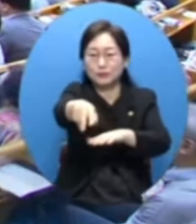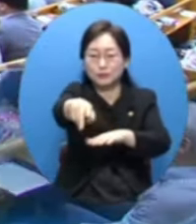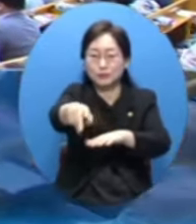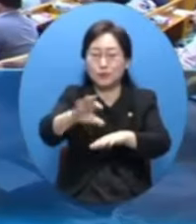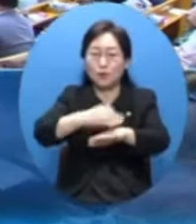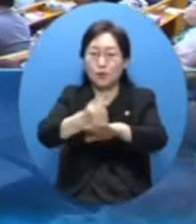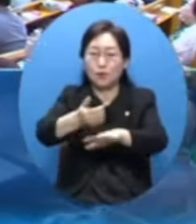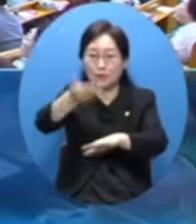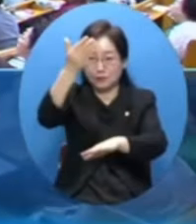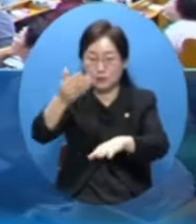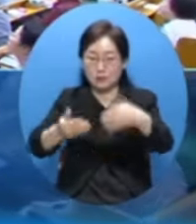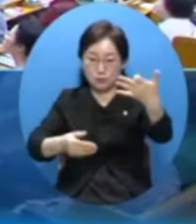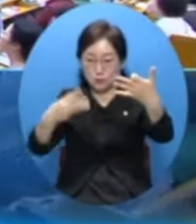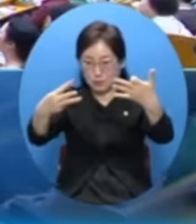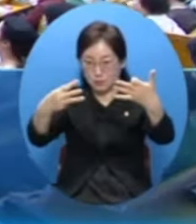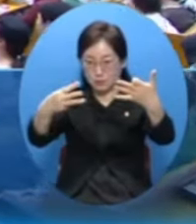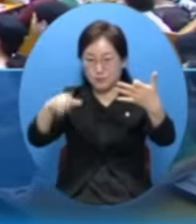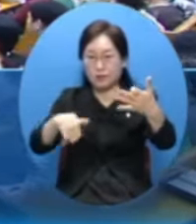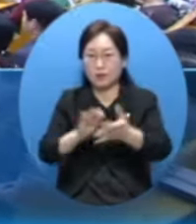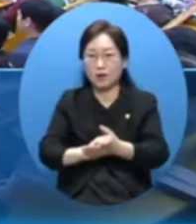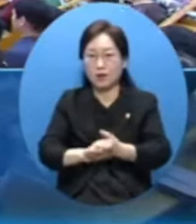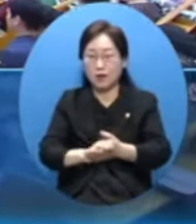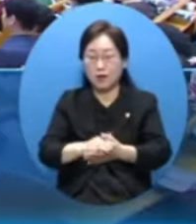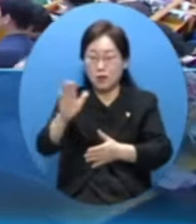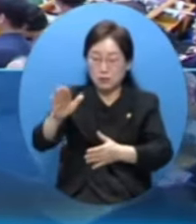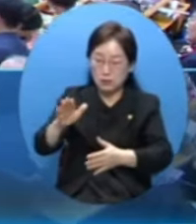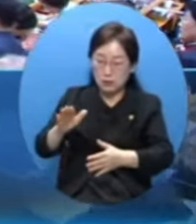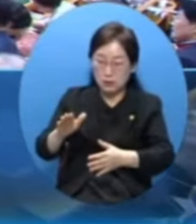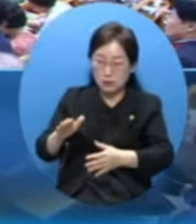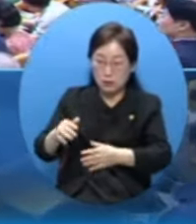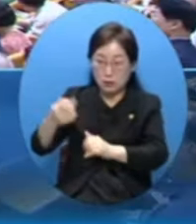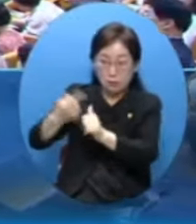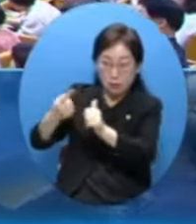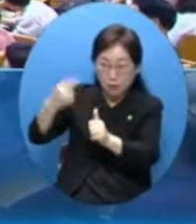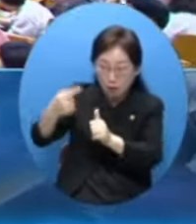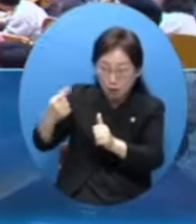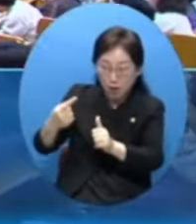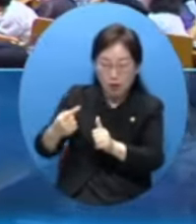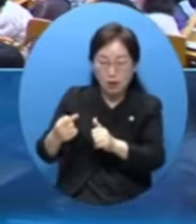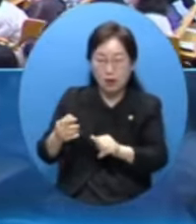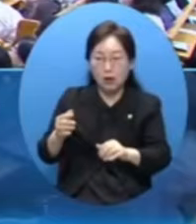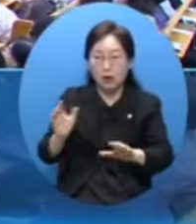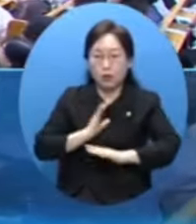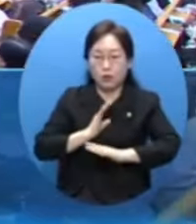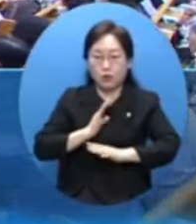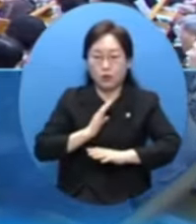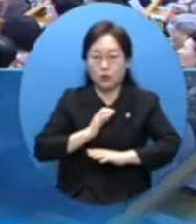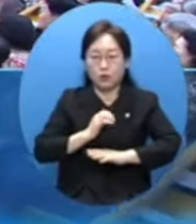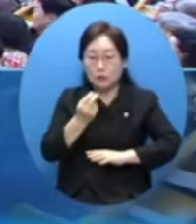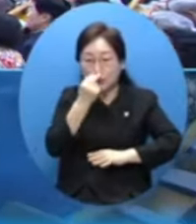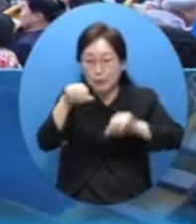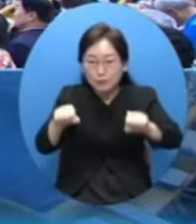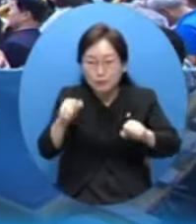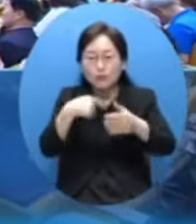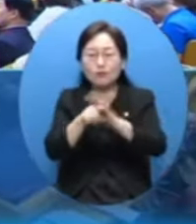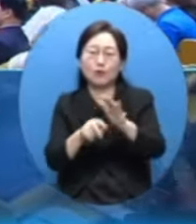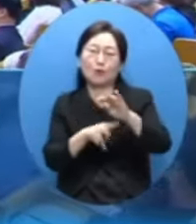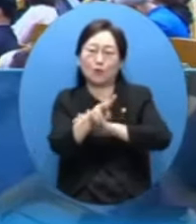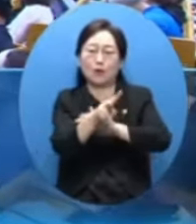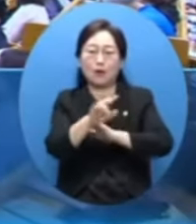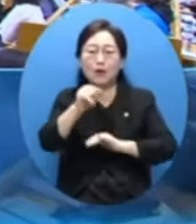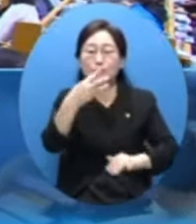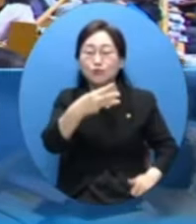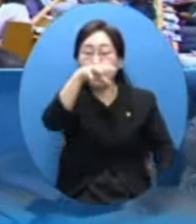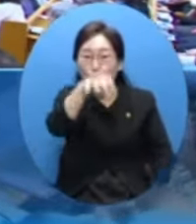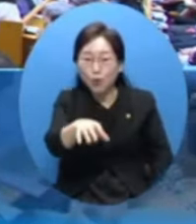열왕기상 19장 3절 4절입니다 그가 이 형편을 보고 일어나 자기의 생명을 위해 도망하여 유다에서 간 부엘세바에